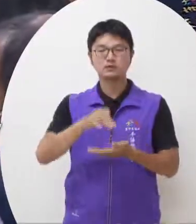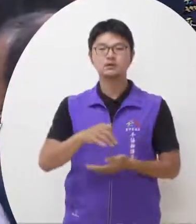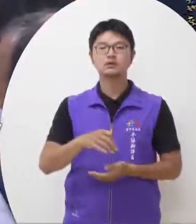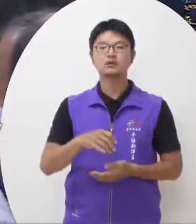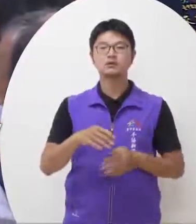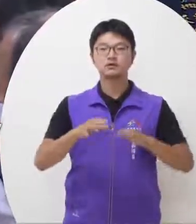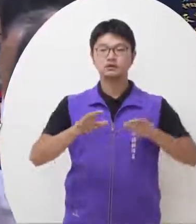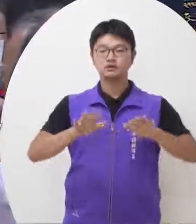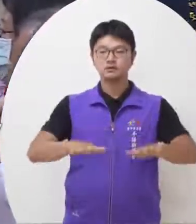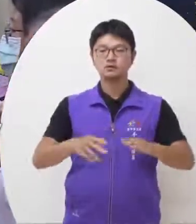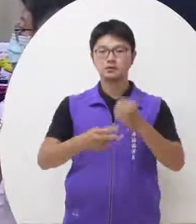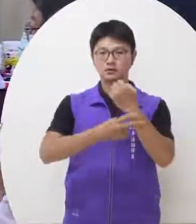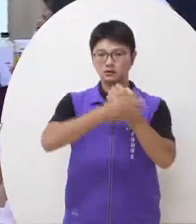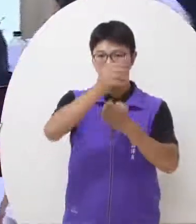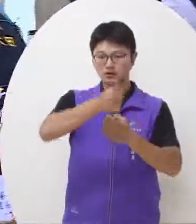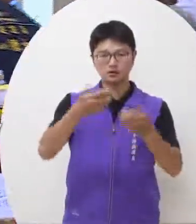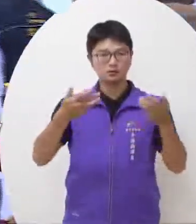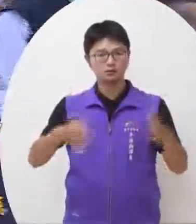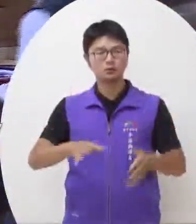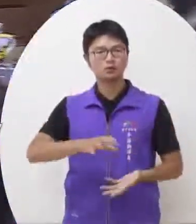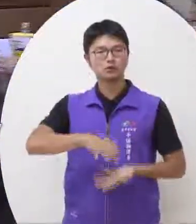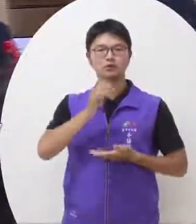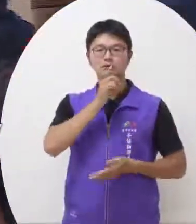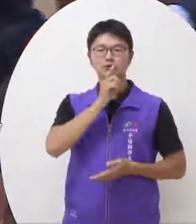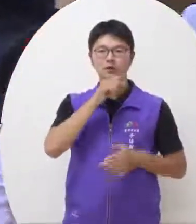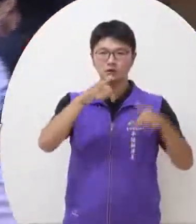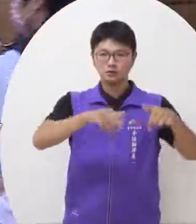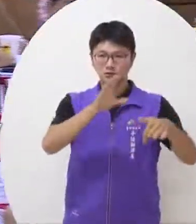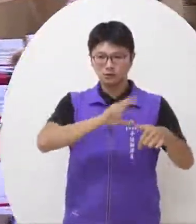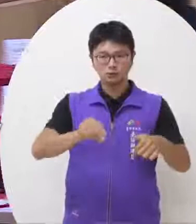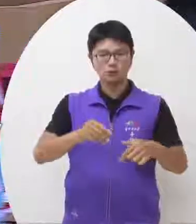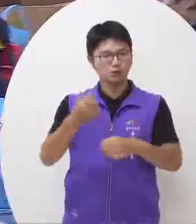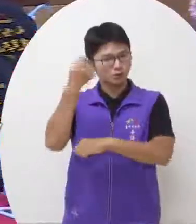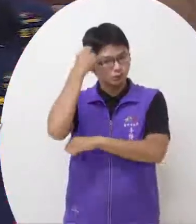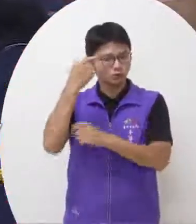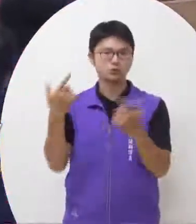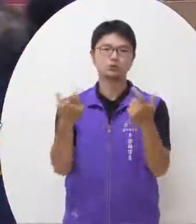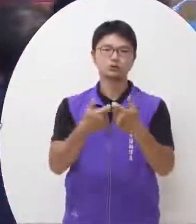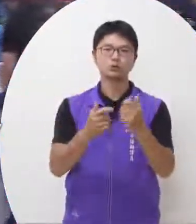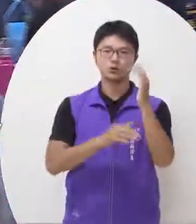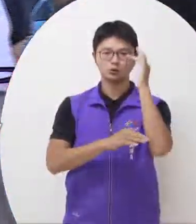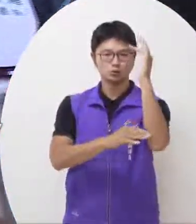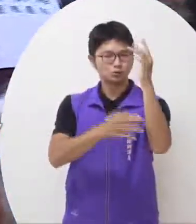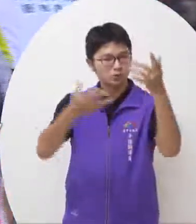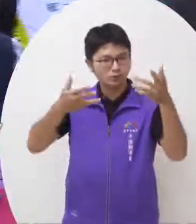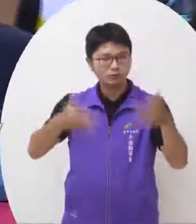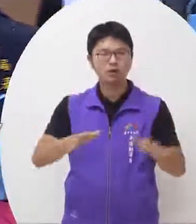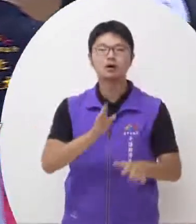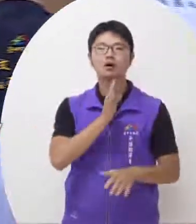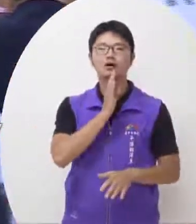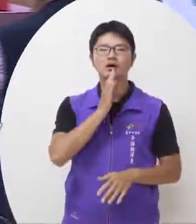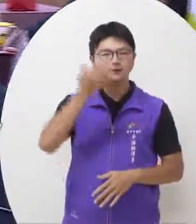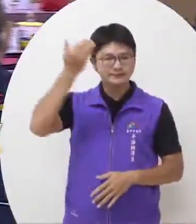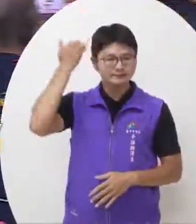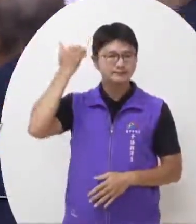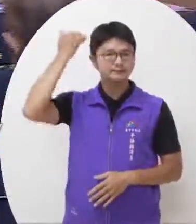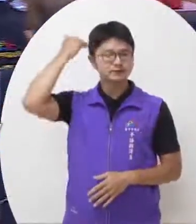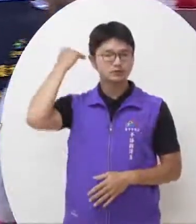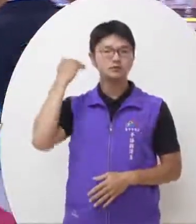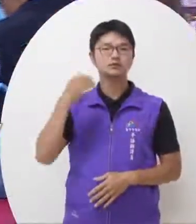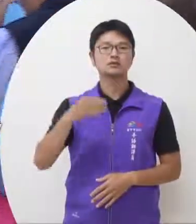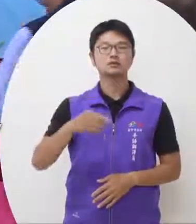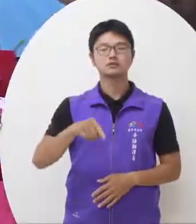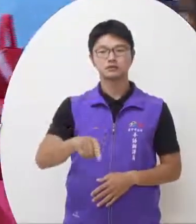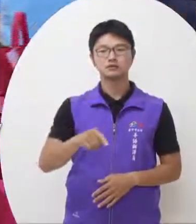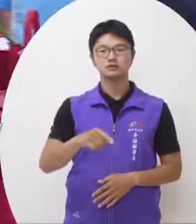多里长哈，西屯区是很适合居住地方啊，区外很多，但是因为早期经起外就无